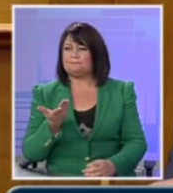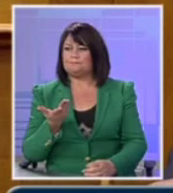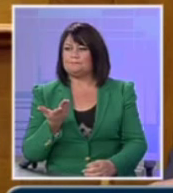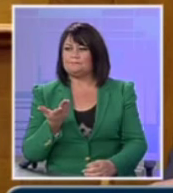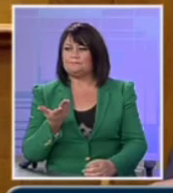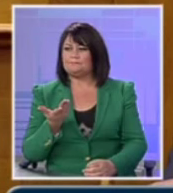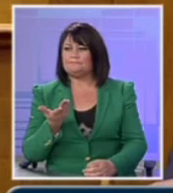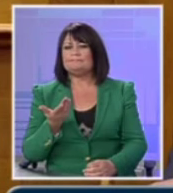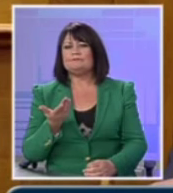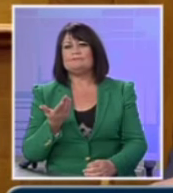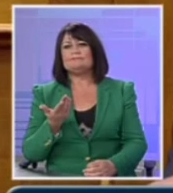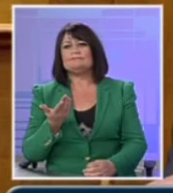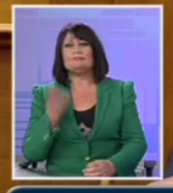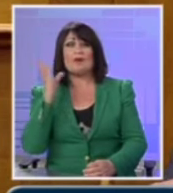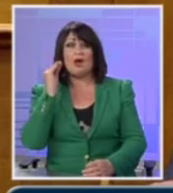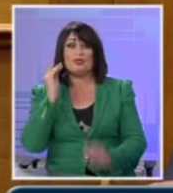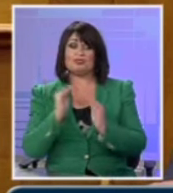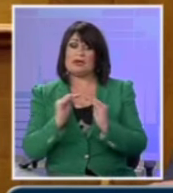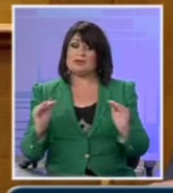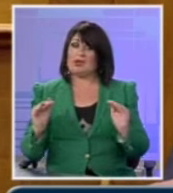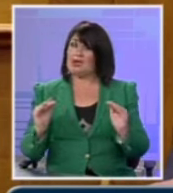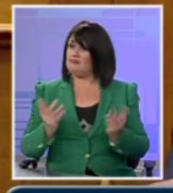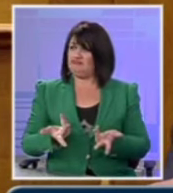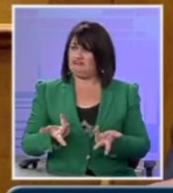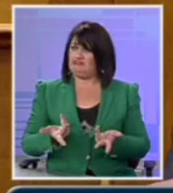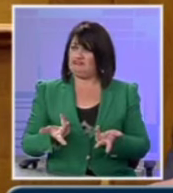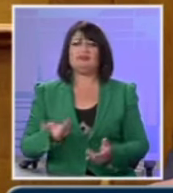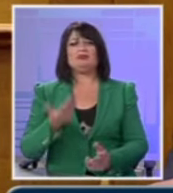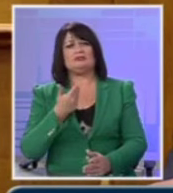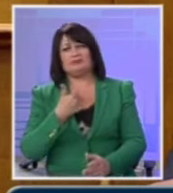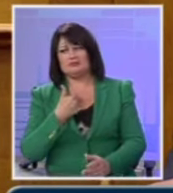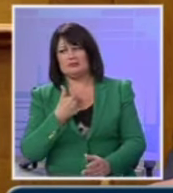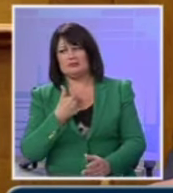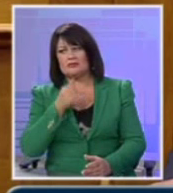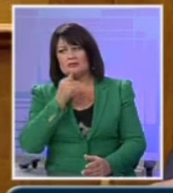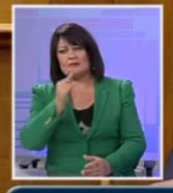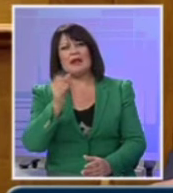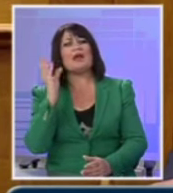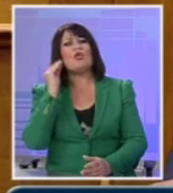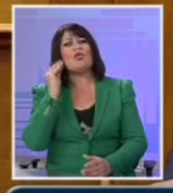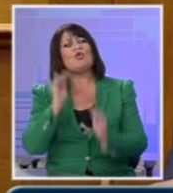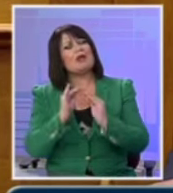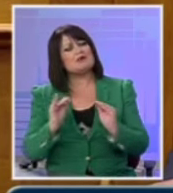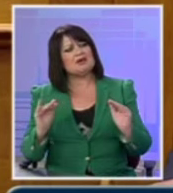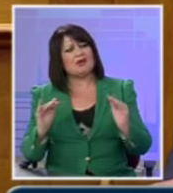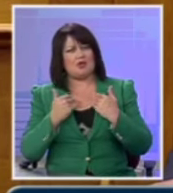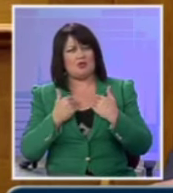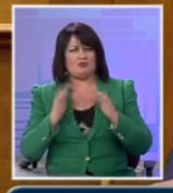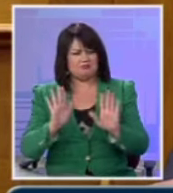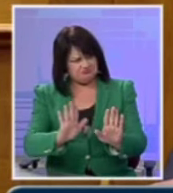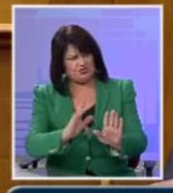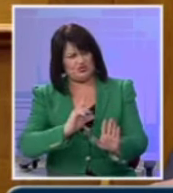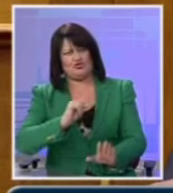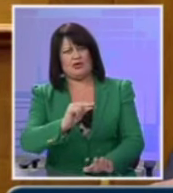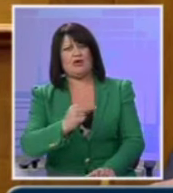και επειδή είμαστε, εγώ σας άκουσα με ησυχία. Και εμείς, και πάντα σας ακούω ησυχία. Λοιπόν, επειδή εμείς στηρίξαμε